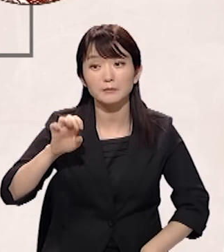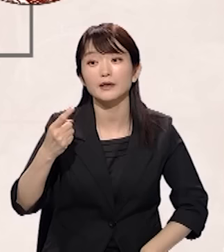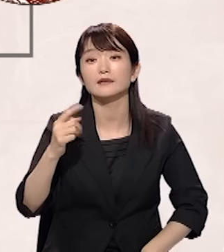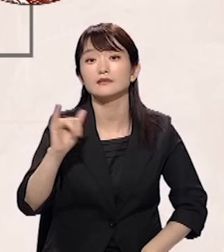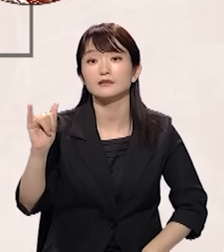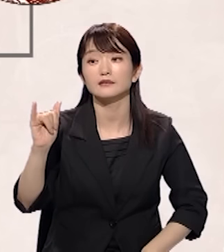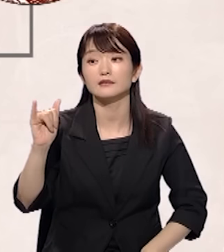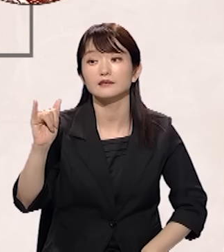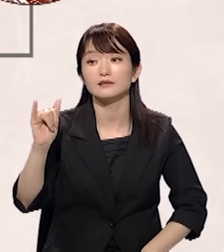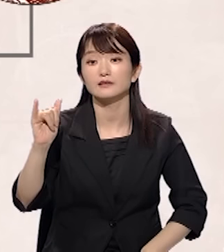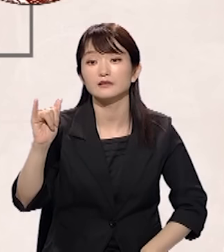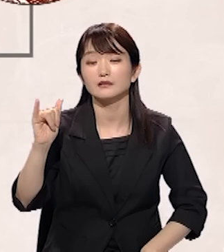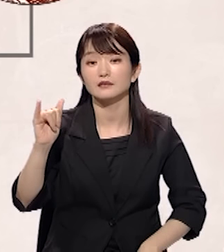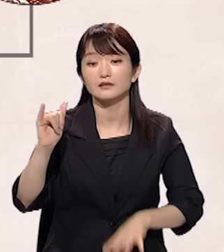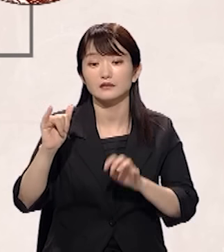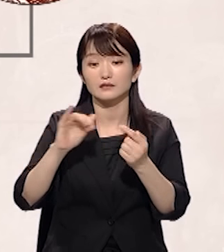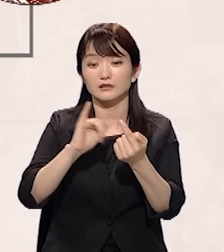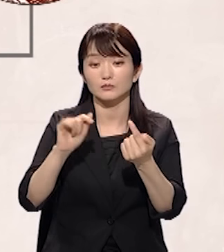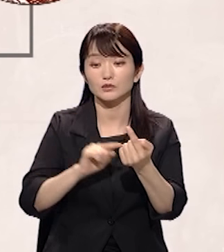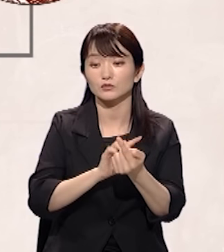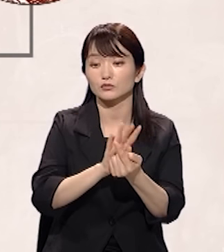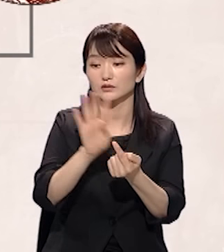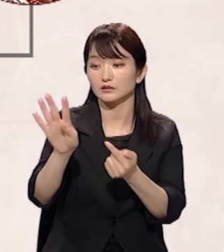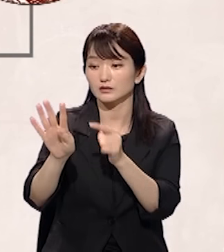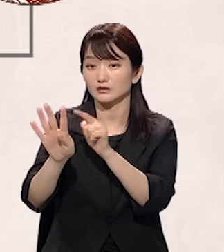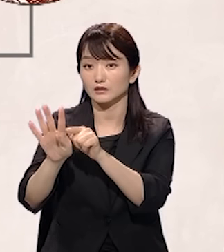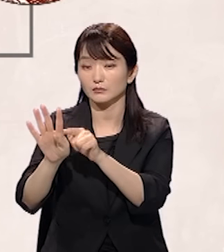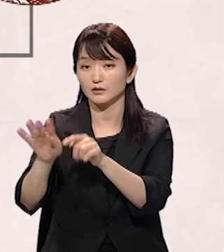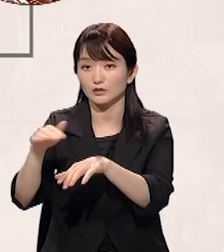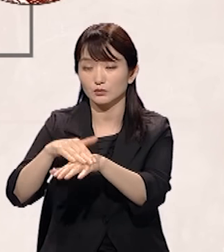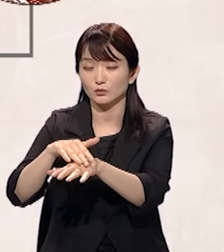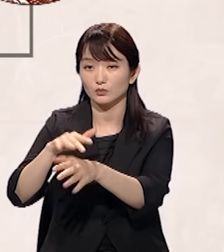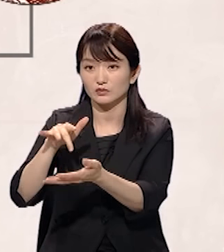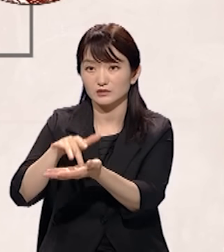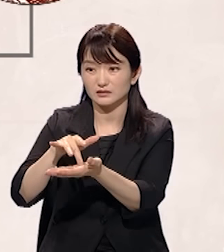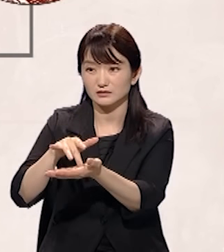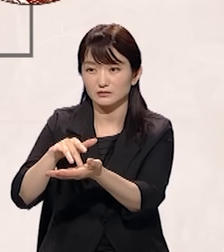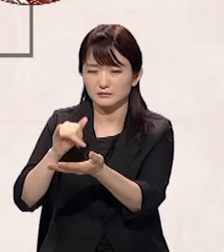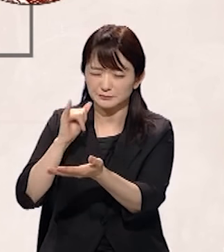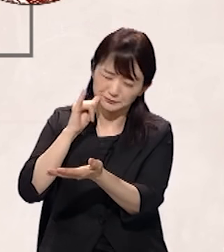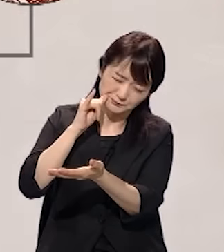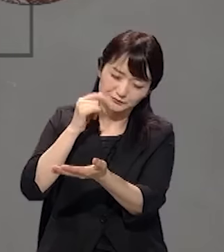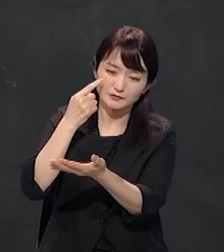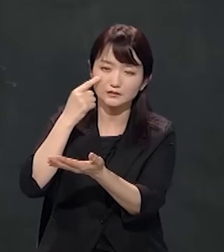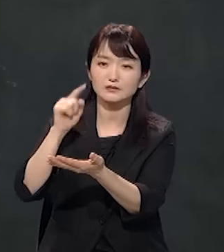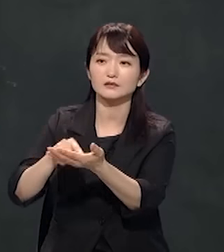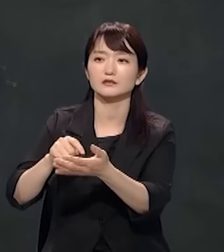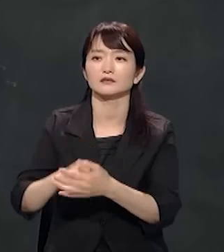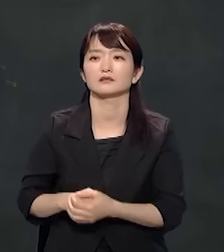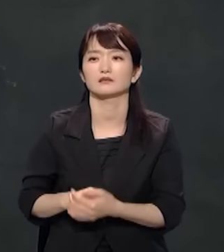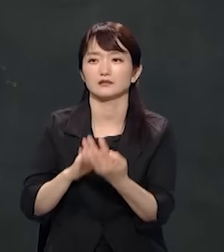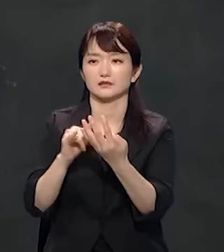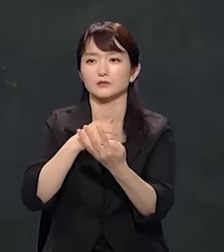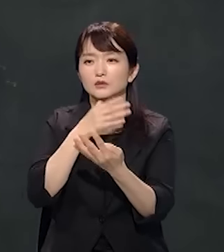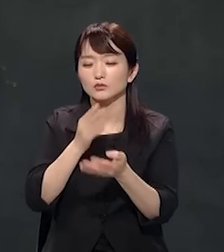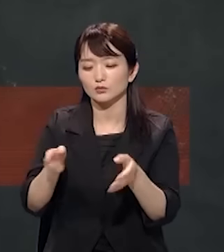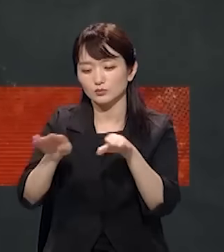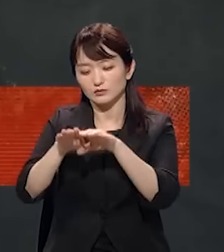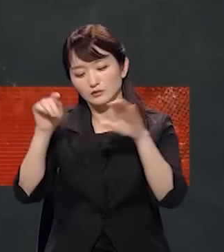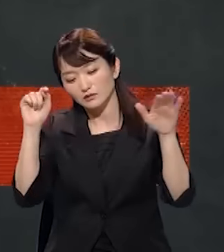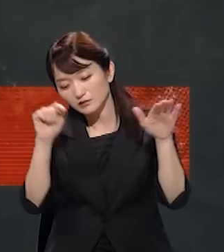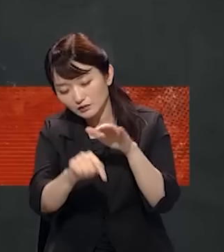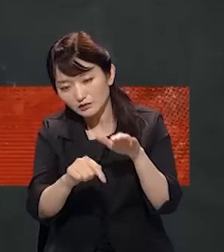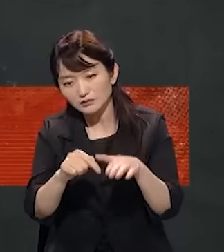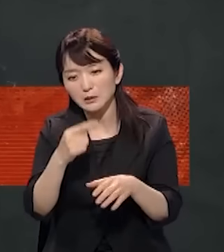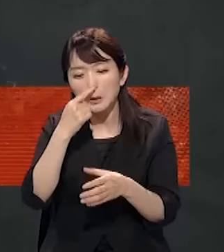그중에 딱네 명만 지금 농약 증세 중독 증세를 보이고 있거든요이네 명은 경로당까지 와서 커피를